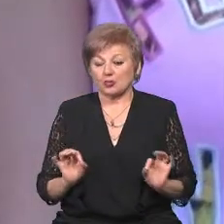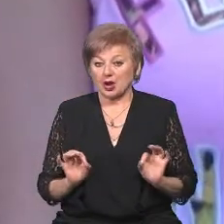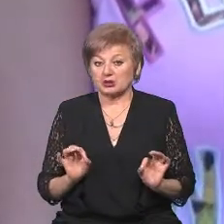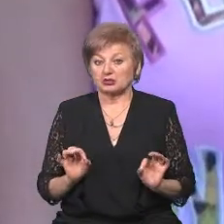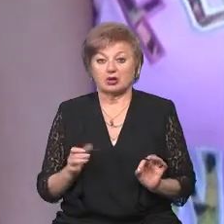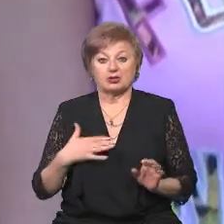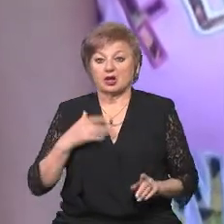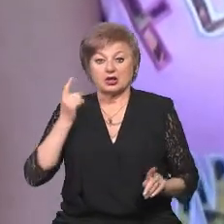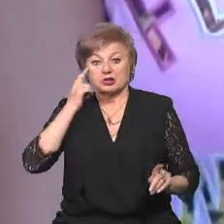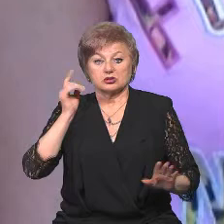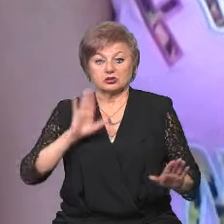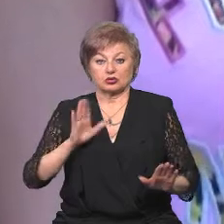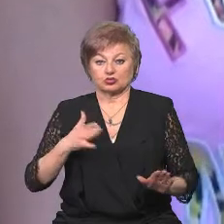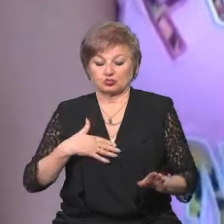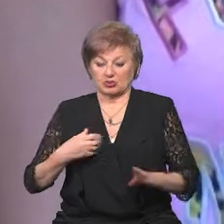я не думала, що мене